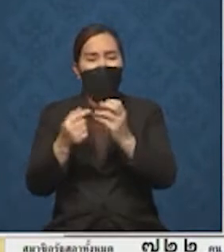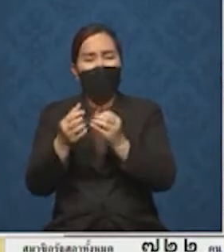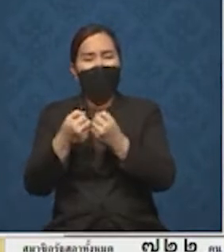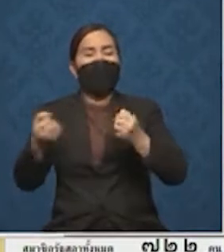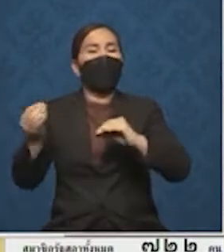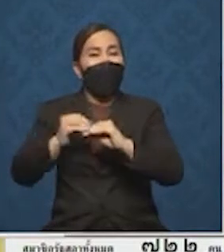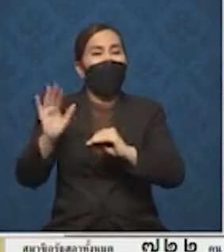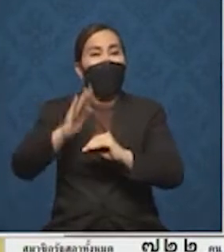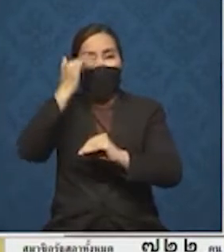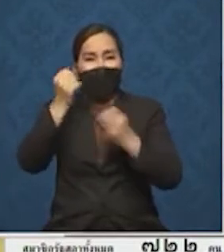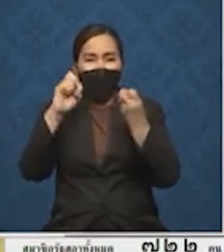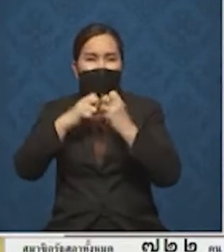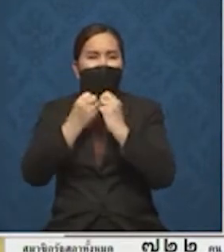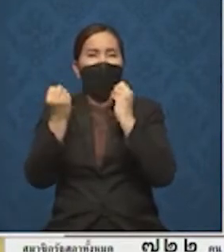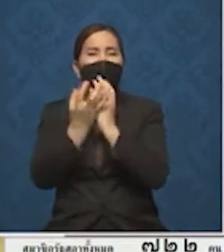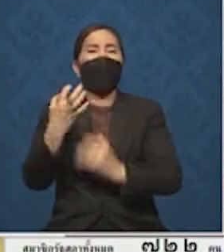เด๋จะเกิดฟ์มเสยหาย